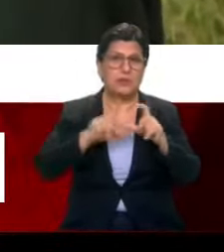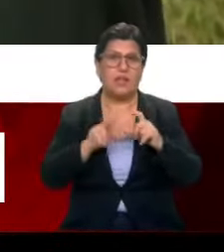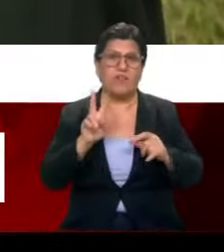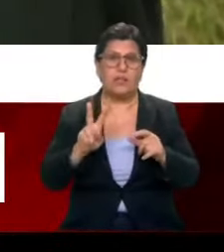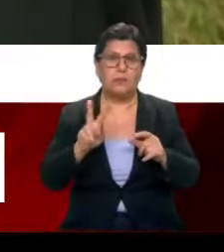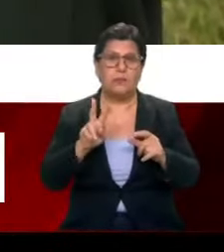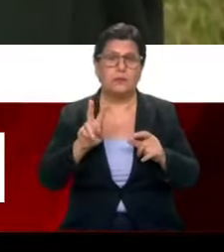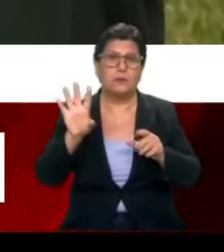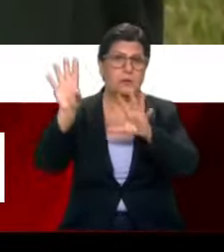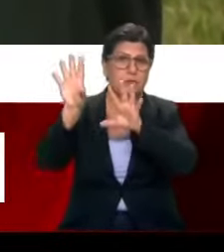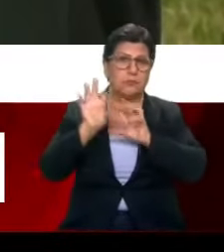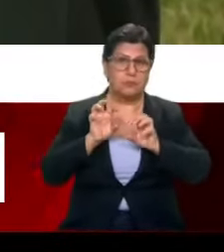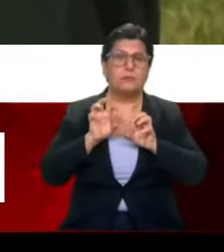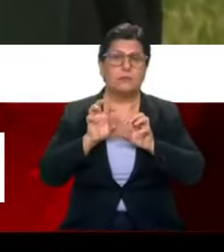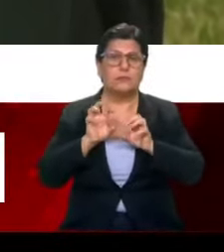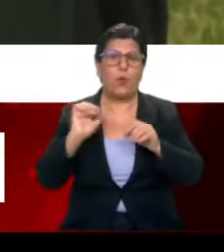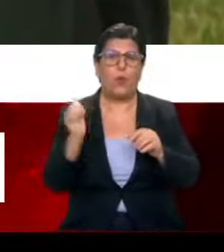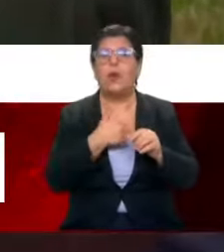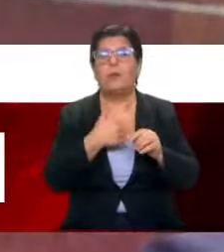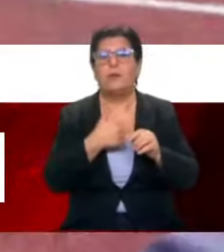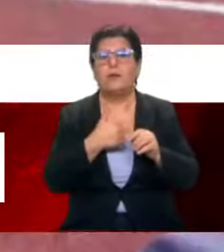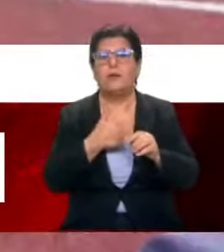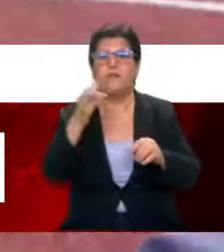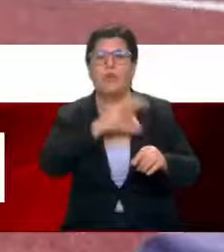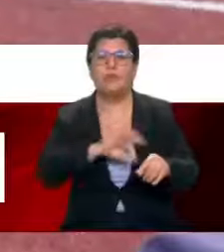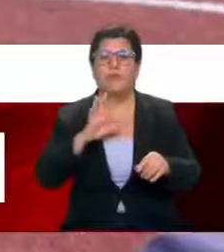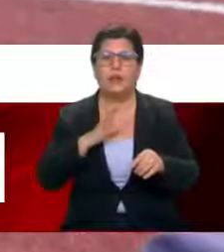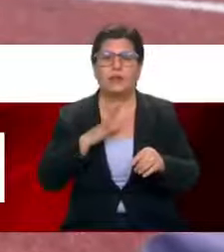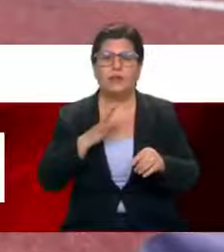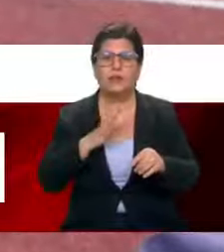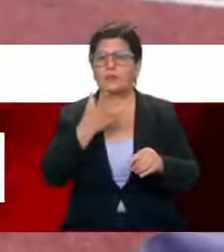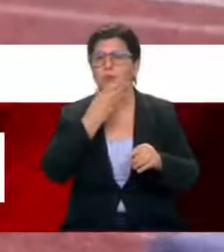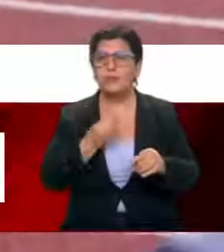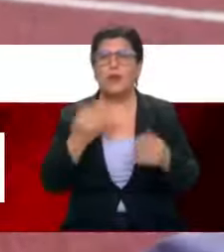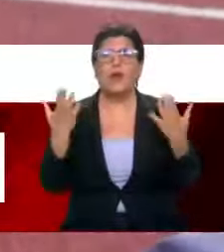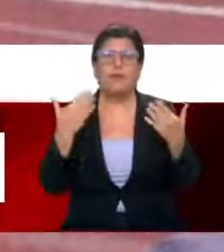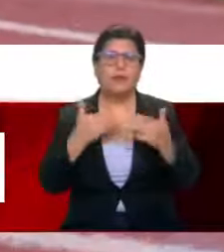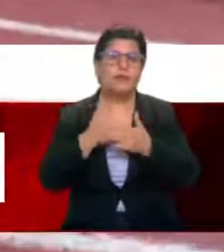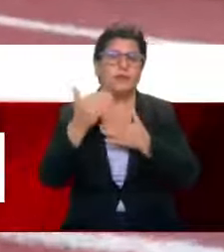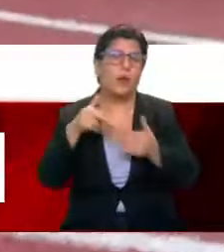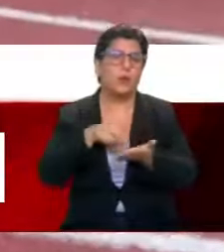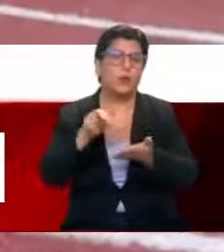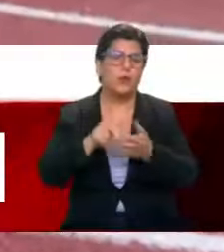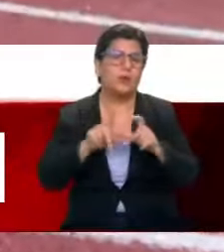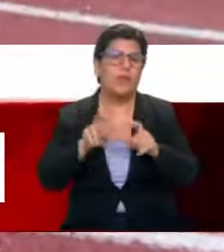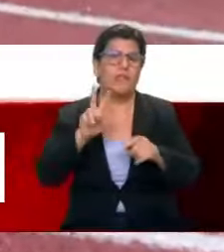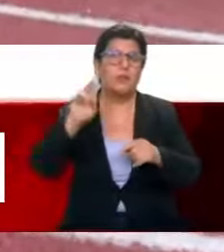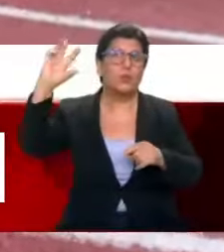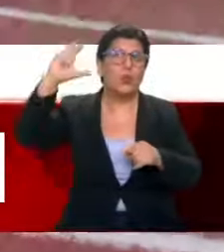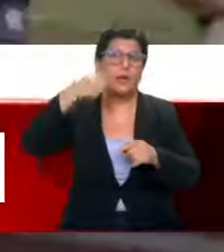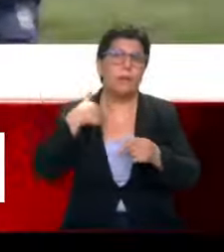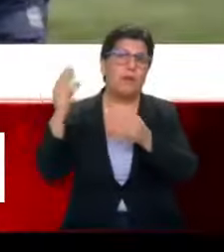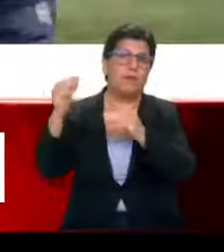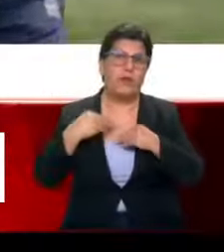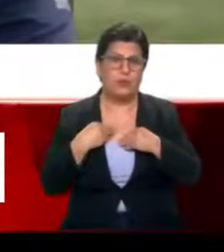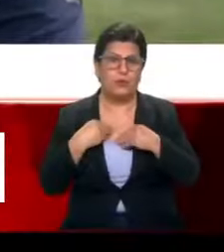vitamininin sentezlenmesi açısından önemli katkılar sağlıyor. Mümkün oldukça güzel havada dışarıda yürüyüş yapıyoruz. D vitaminimi güneşten de